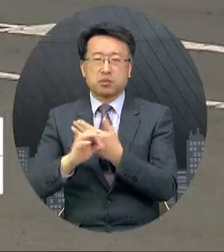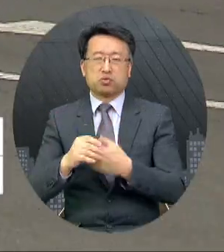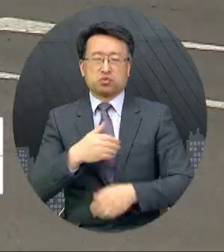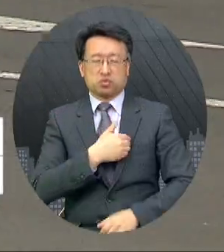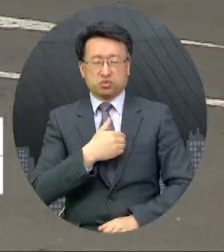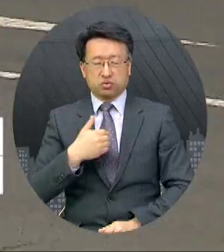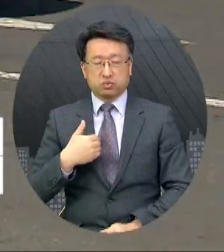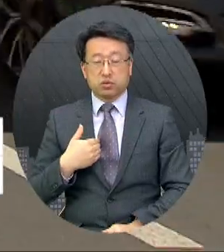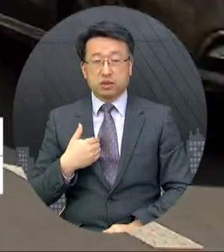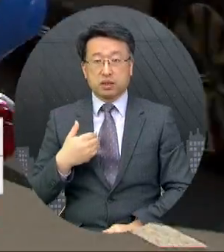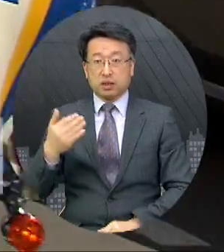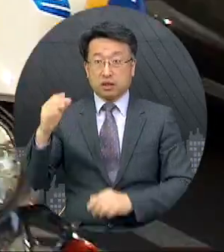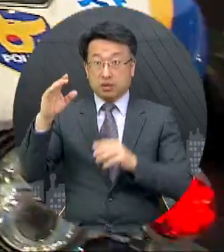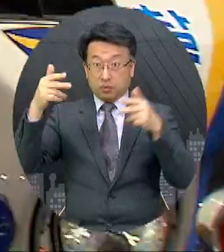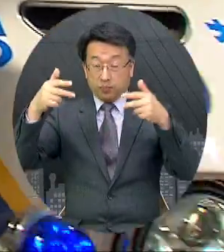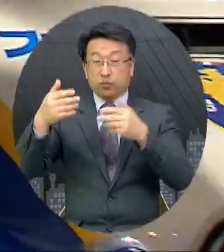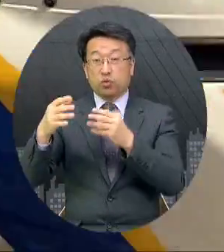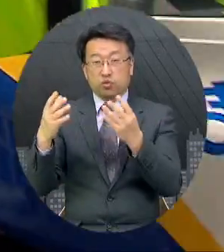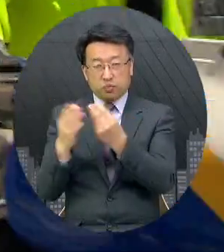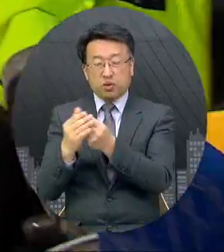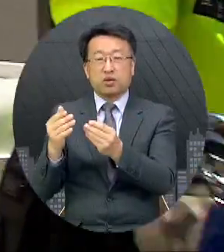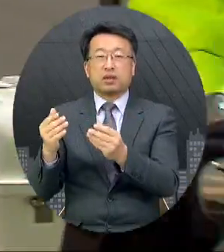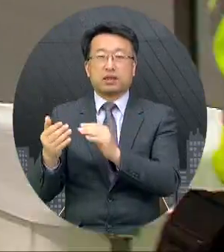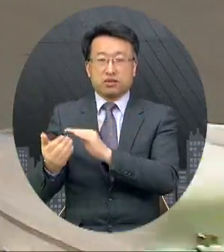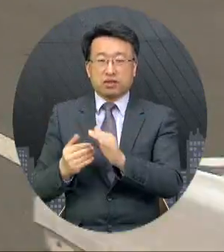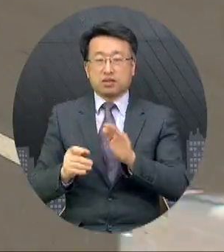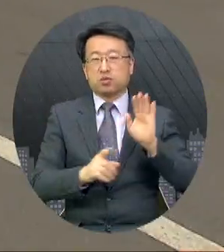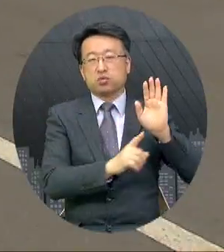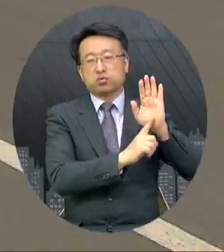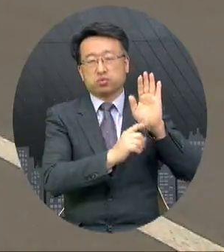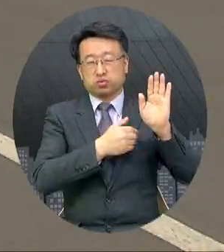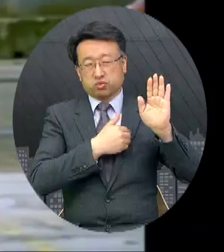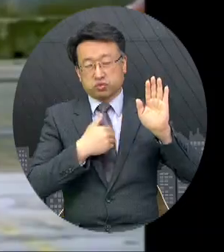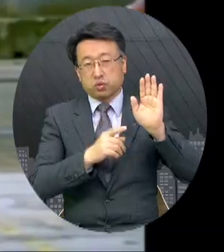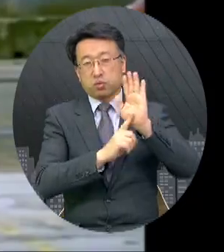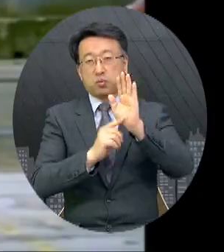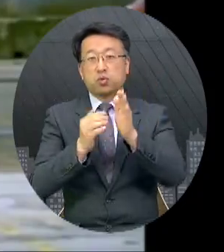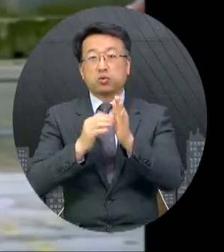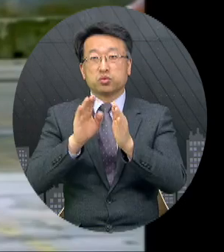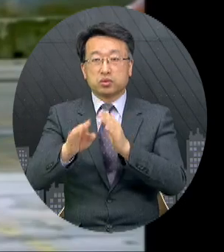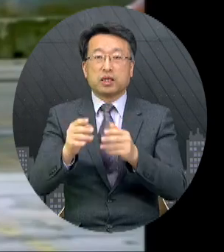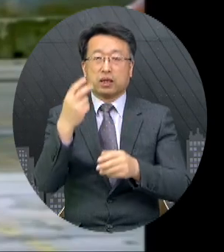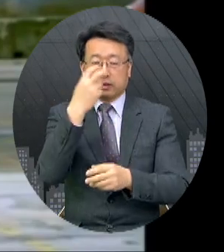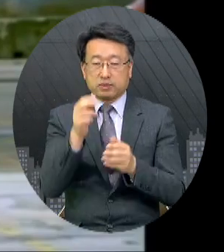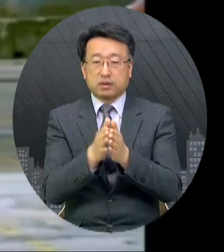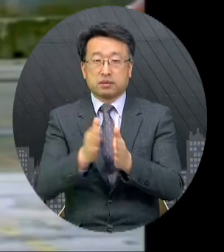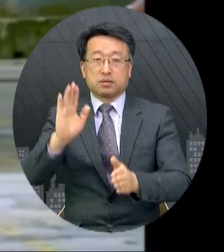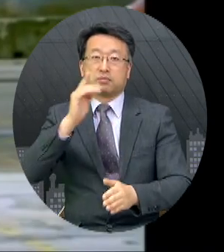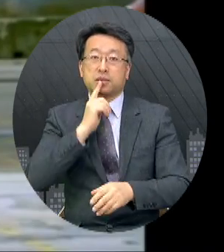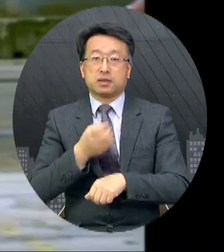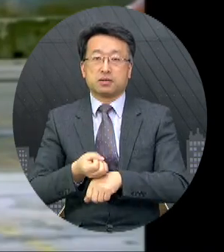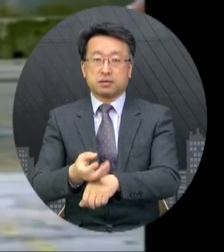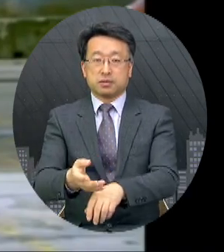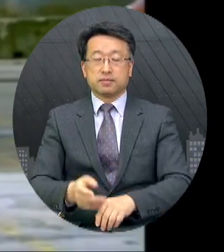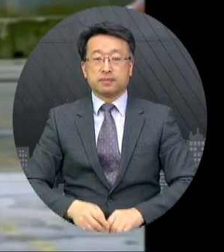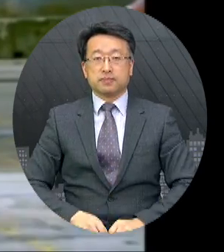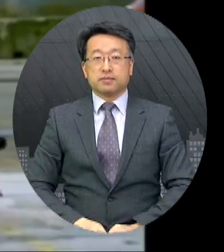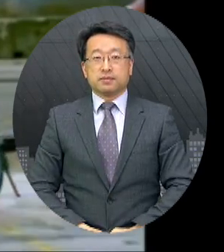충분한 홍보와 계도를 한 뒤 본격적인 단속에 들어갈 계획입니다. MBC 뉴스 문철진입니다.